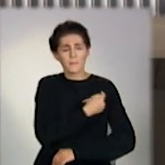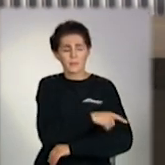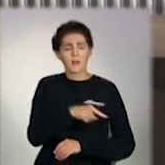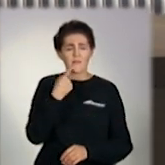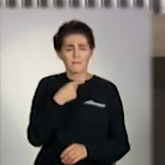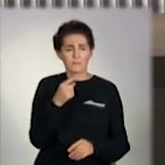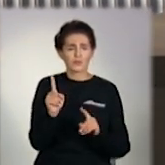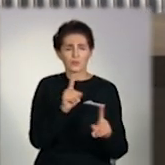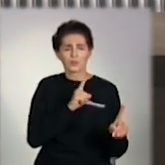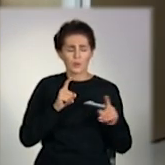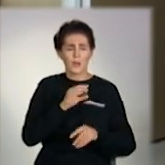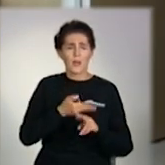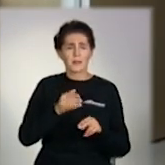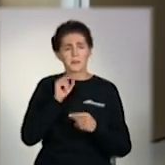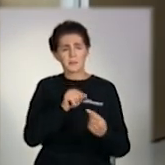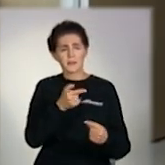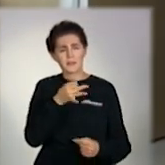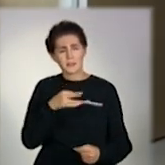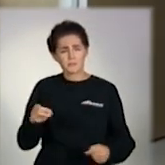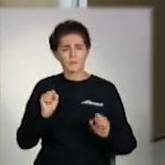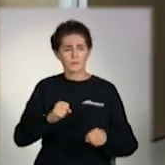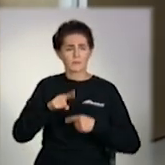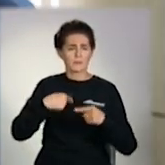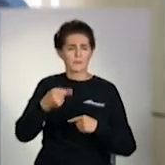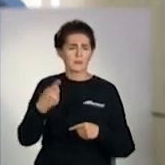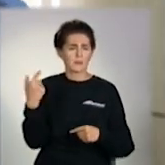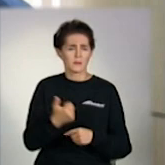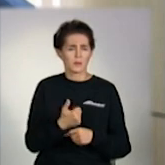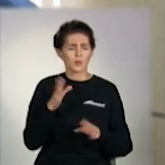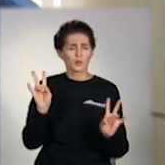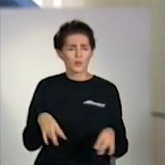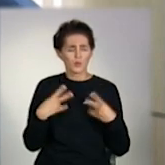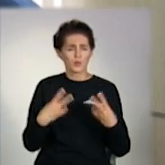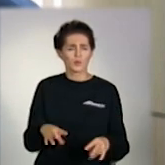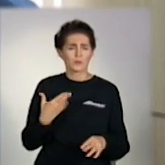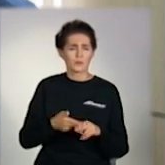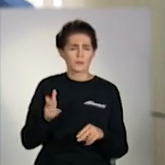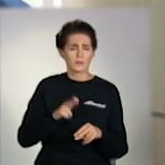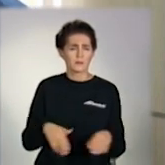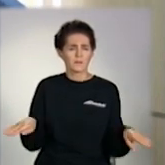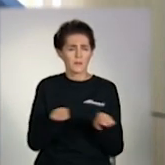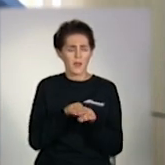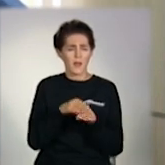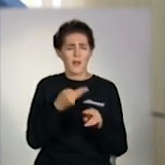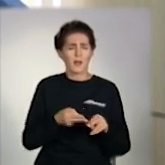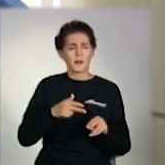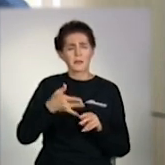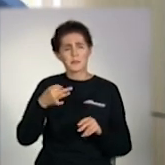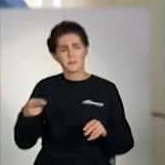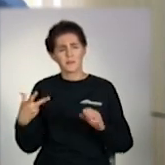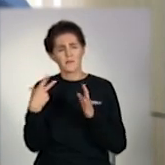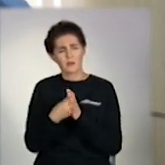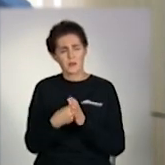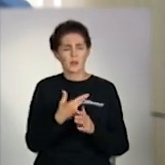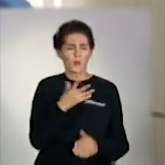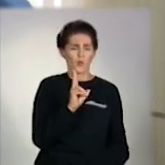від ковіду та грипу можна навіть на тому самому тижні. Не нужно привязывать каким-то образом вакцинацию от гриппа к